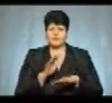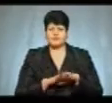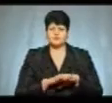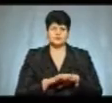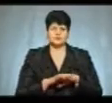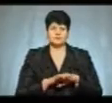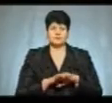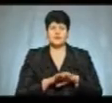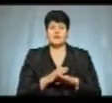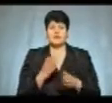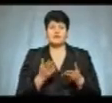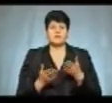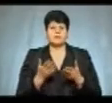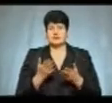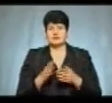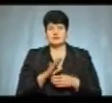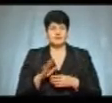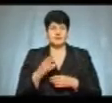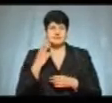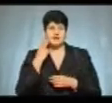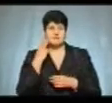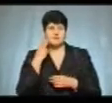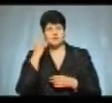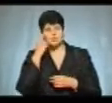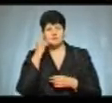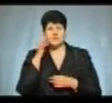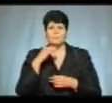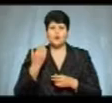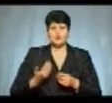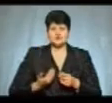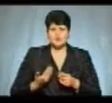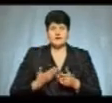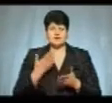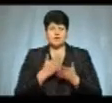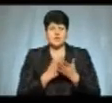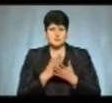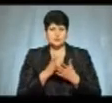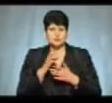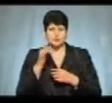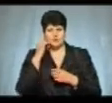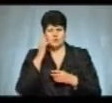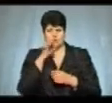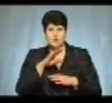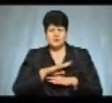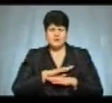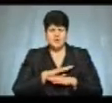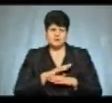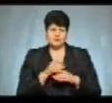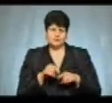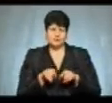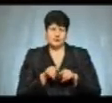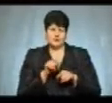тяжко, але ми завжди думали про життя. Якщо на службі думати про смерть, то вона десь так